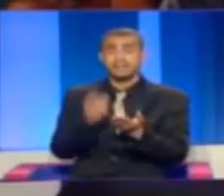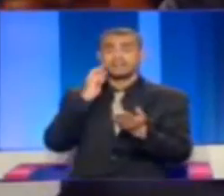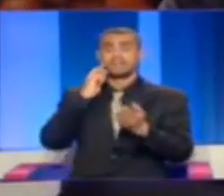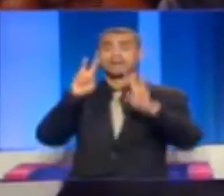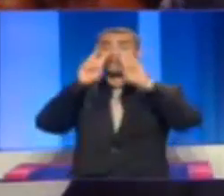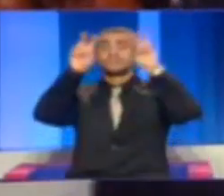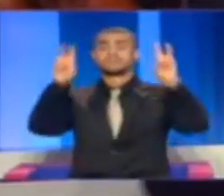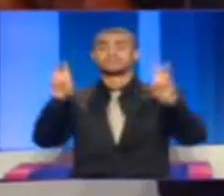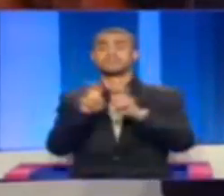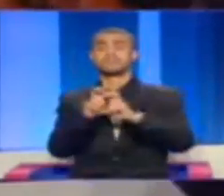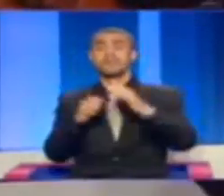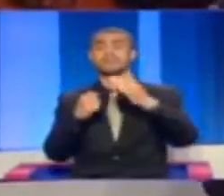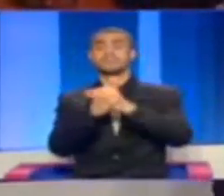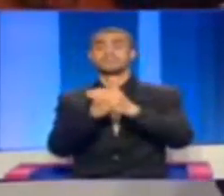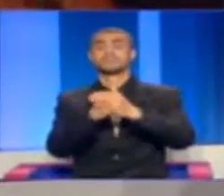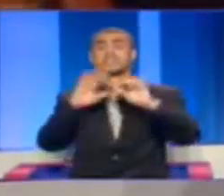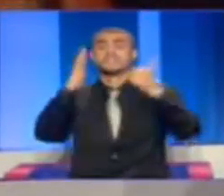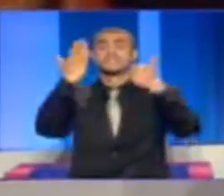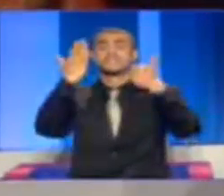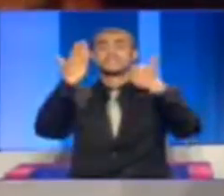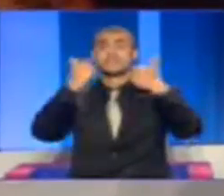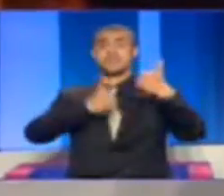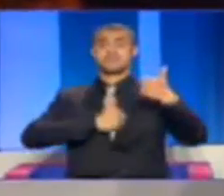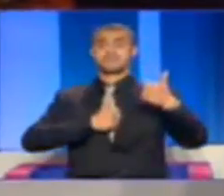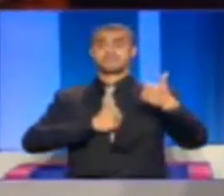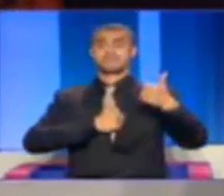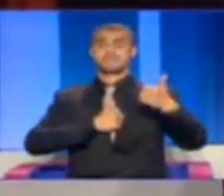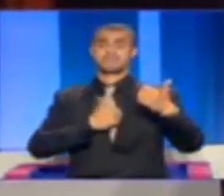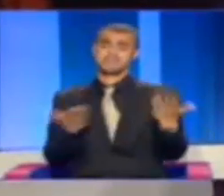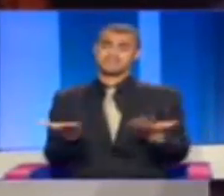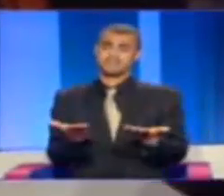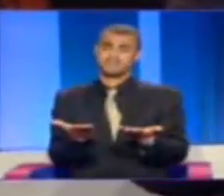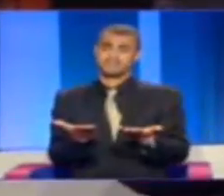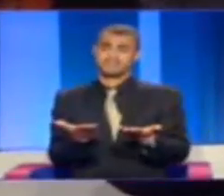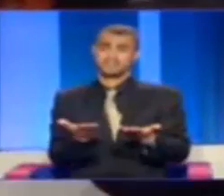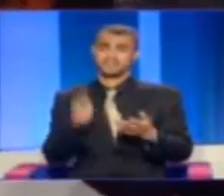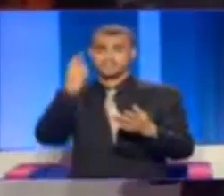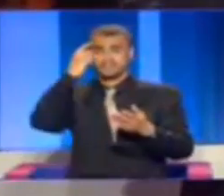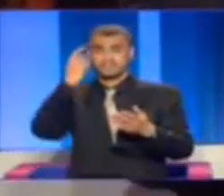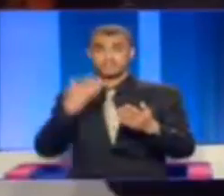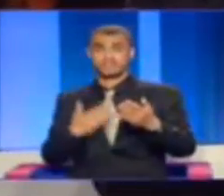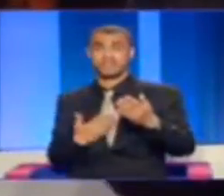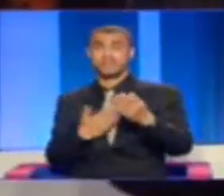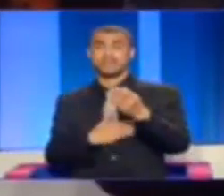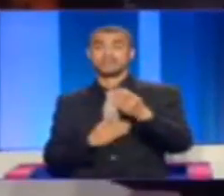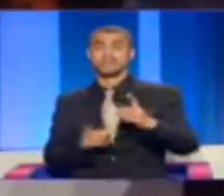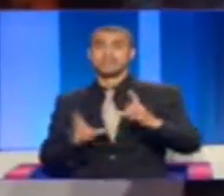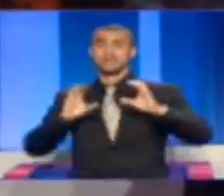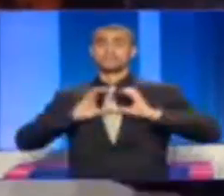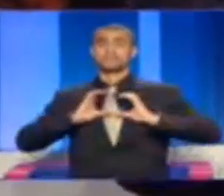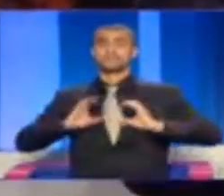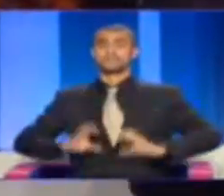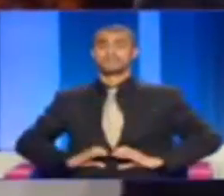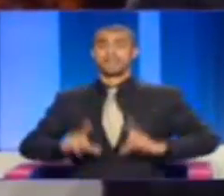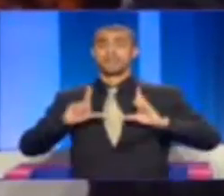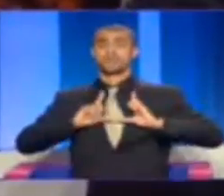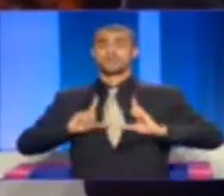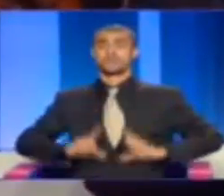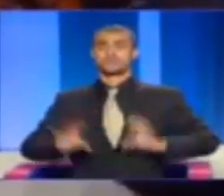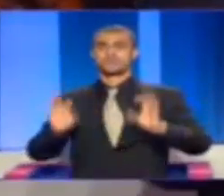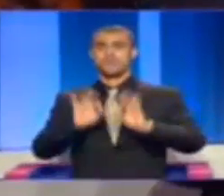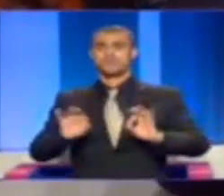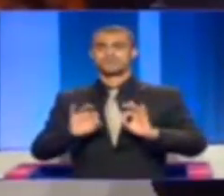حتى الشهاده كما قال الدكتور، يعني انه النيفو عنده على النيفو ديال السادس ابتدائي، ما عندوش حتى المستوى